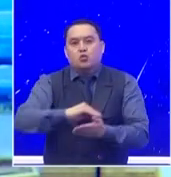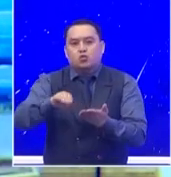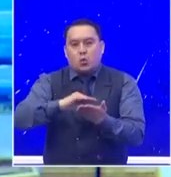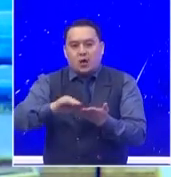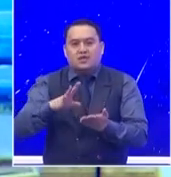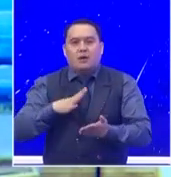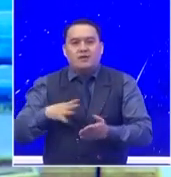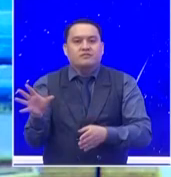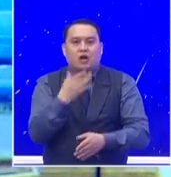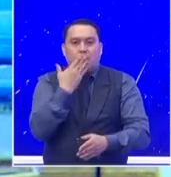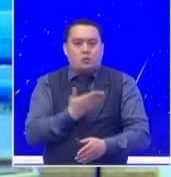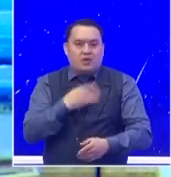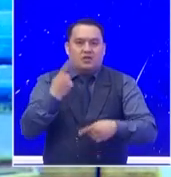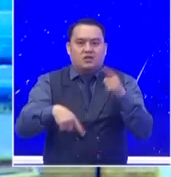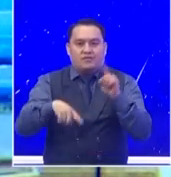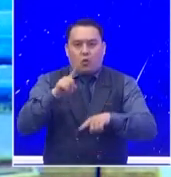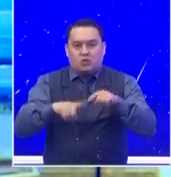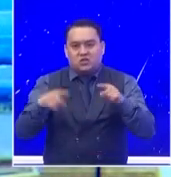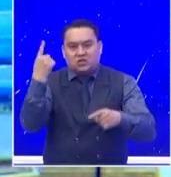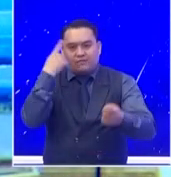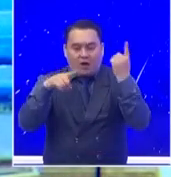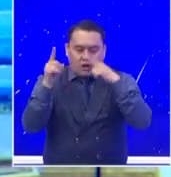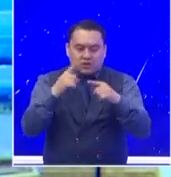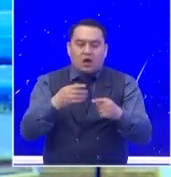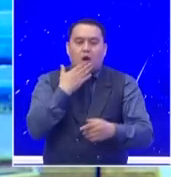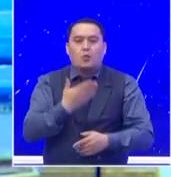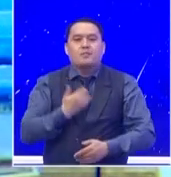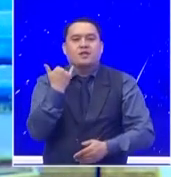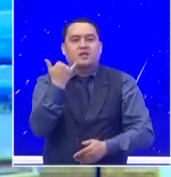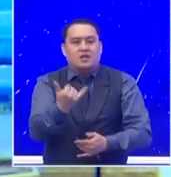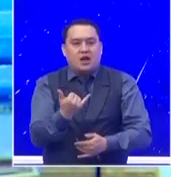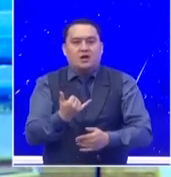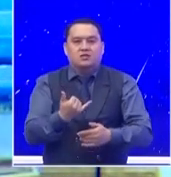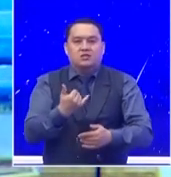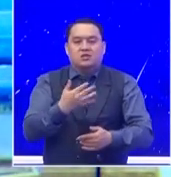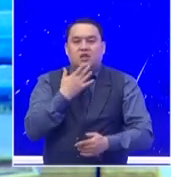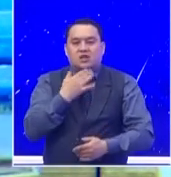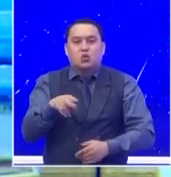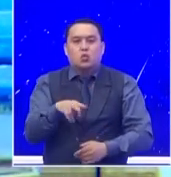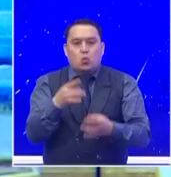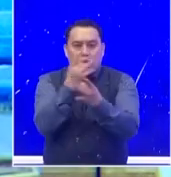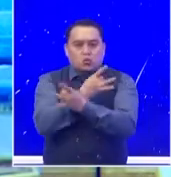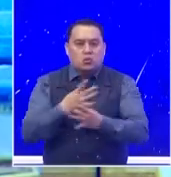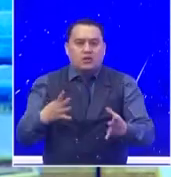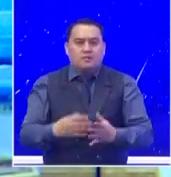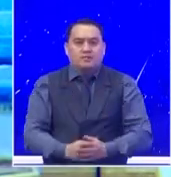а также все любители творчества великого просветителя, поэта и основоположника национальной культуры.